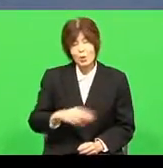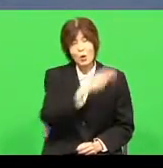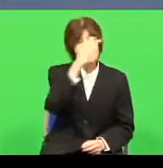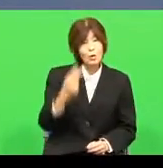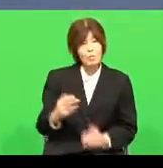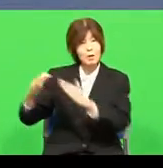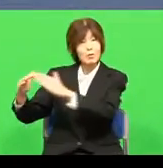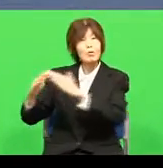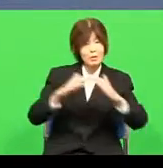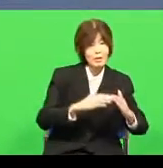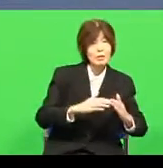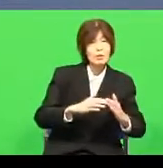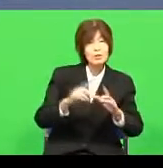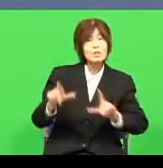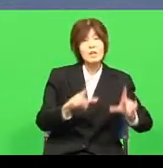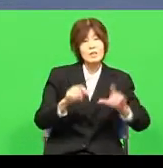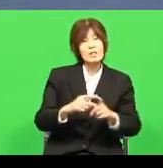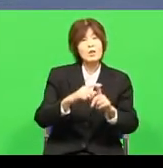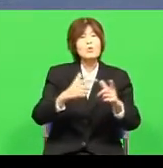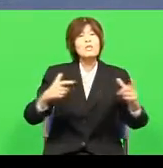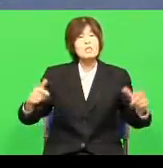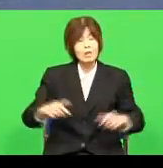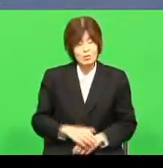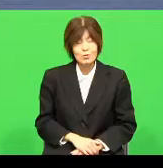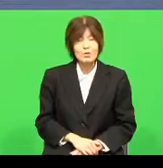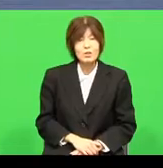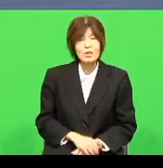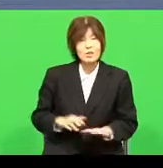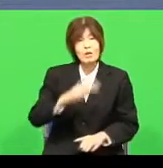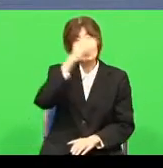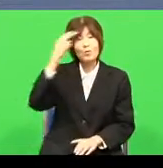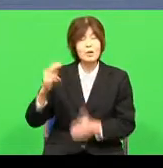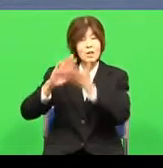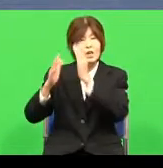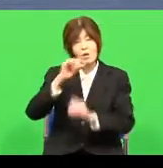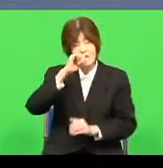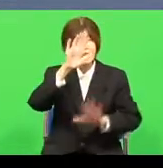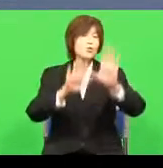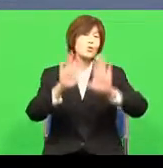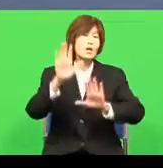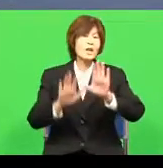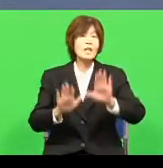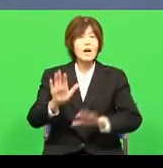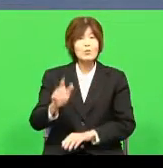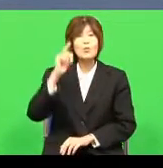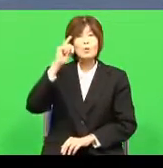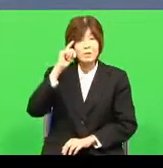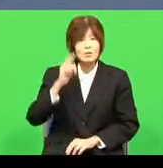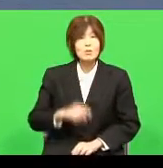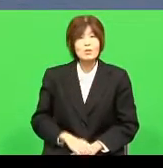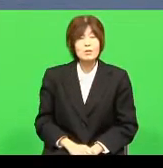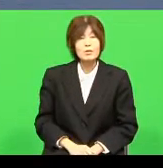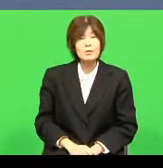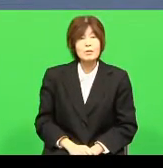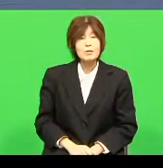増えてきていろい考えますと大変今まあいい傾向にあらかなくてね